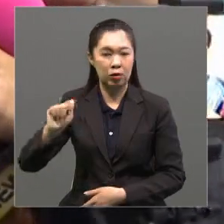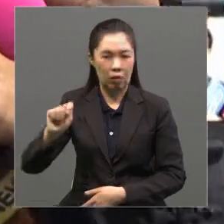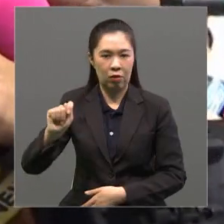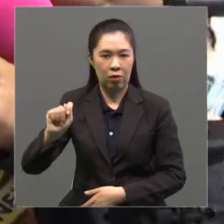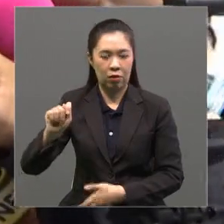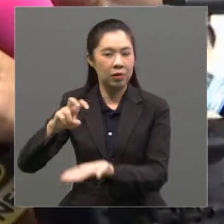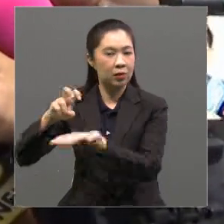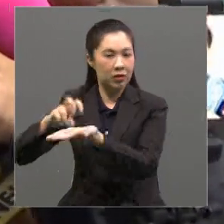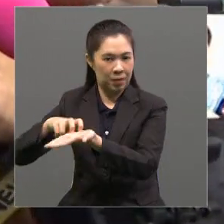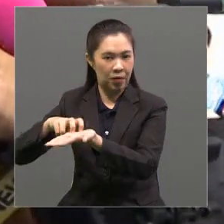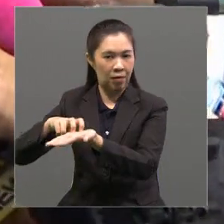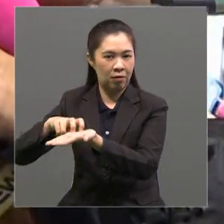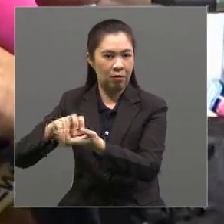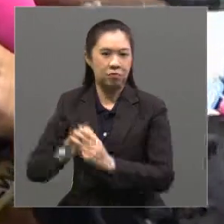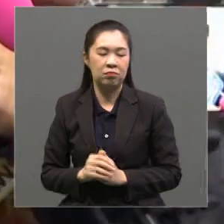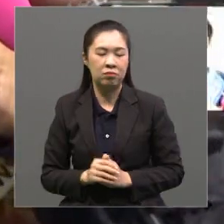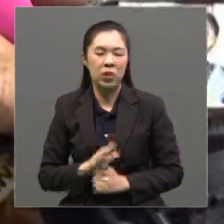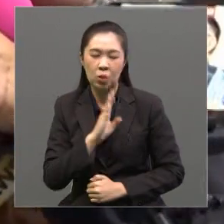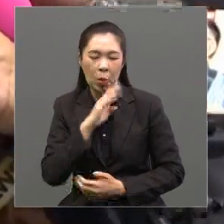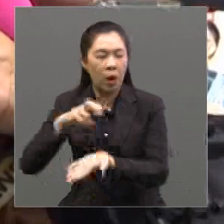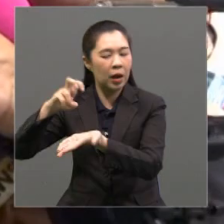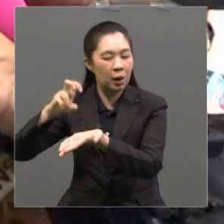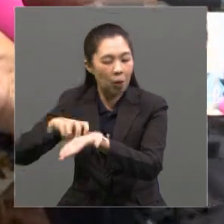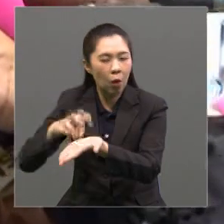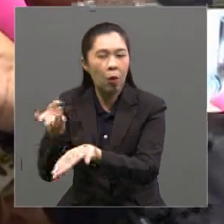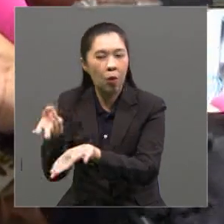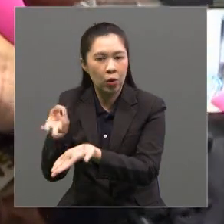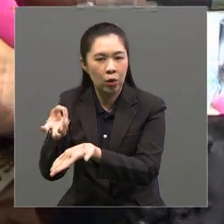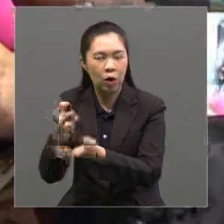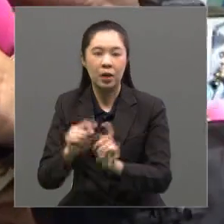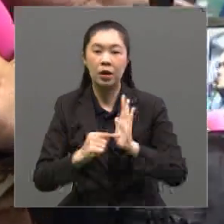องนี่มีจำนวนไม่เยอะนะครับอย่างเช่น